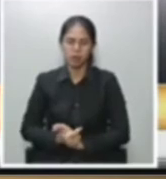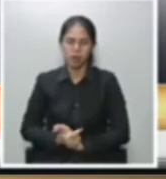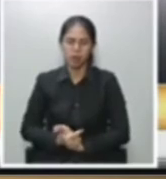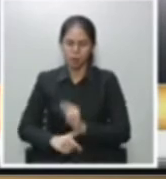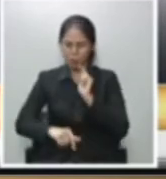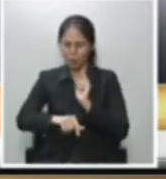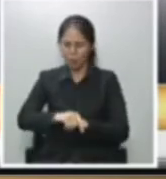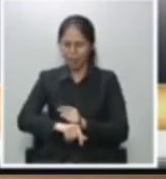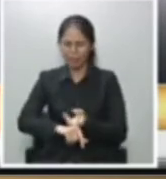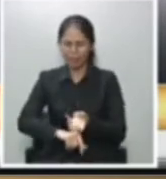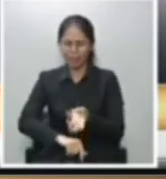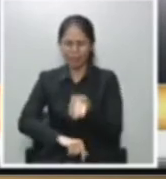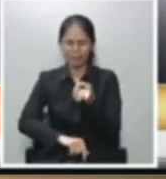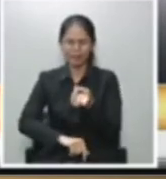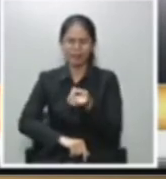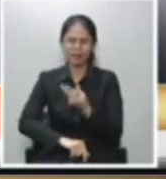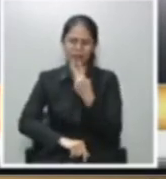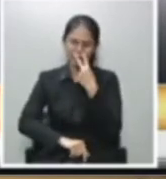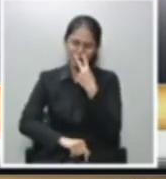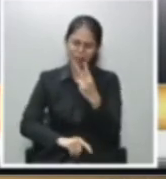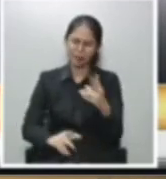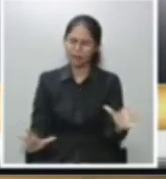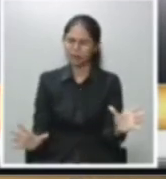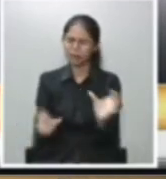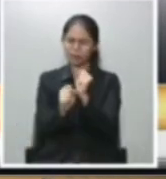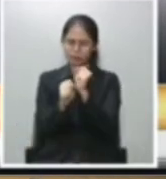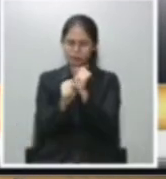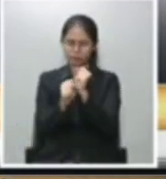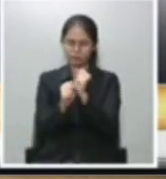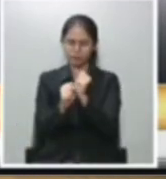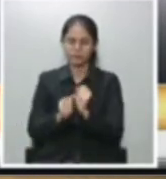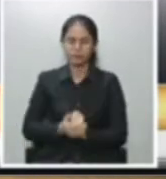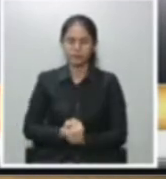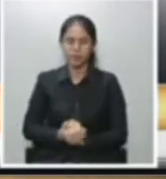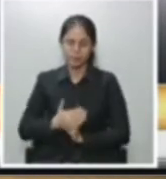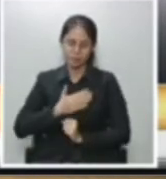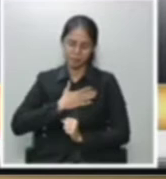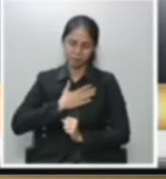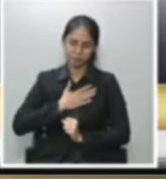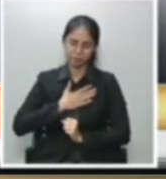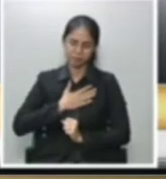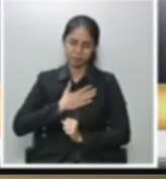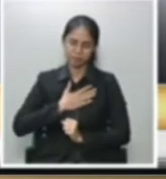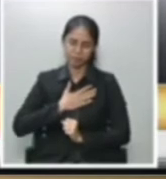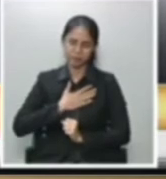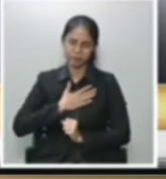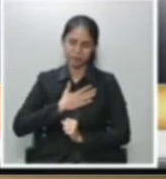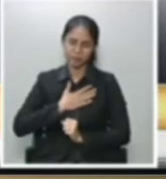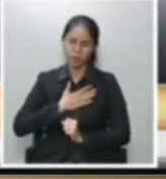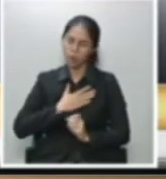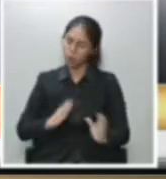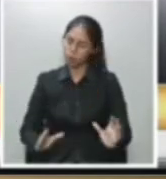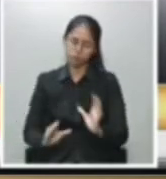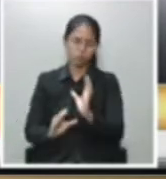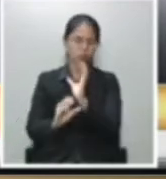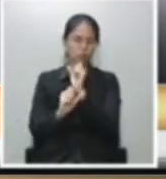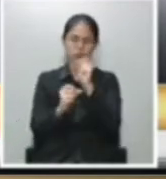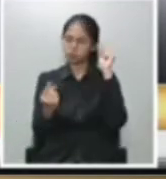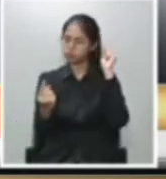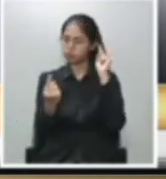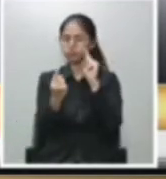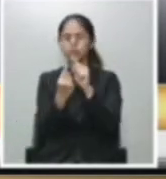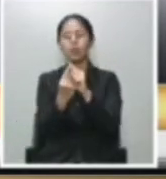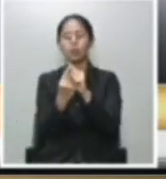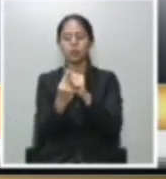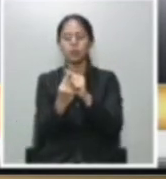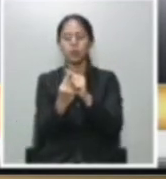แค่นี้ก็อยากสรุปว่าผมมีข้อสรุปในการปกครองประเท